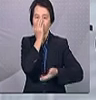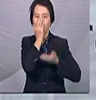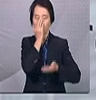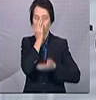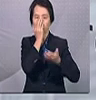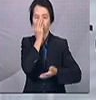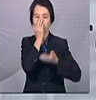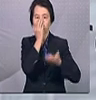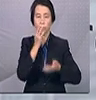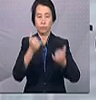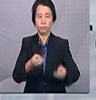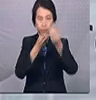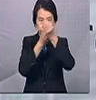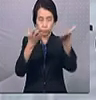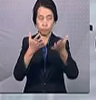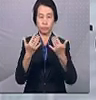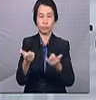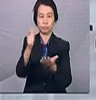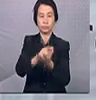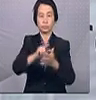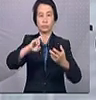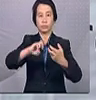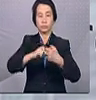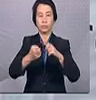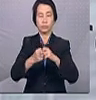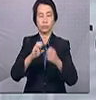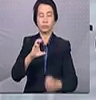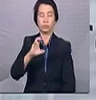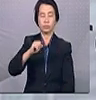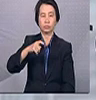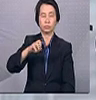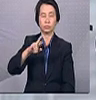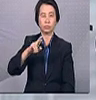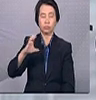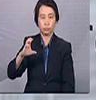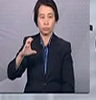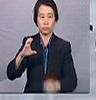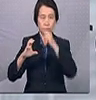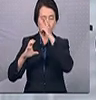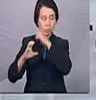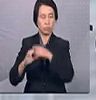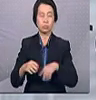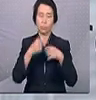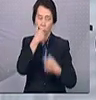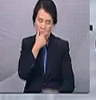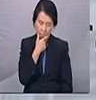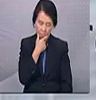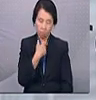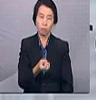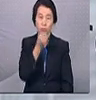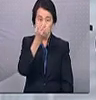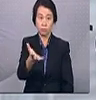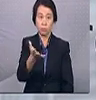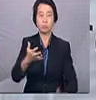Daripada maklumat terkini yang dilaporkan ke Crisis Preparedness and Response Center Kebangsaan, Duka Cita ini maklumkan